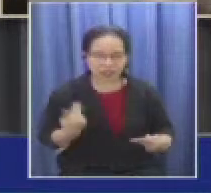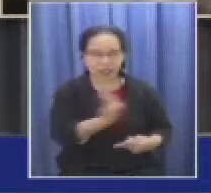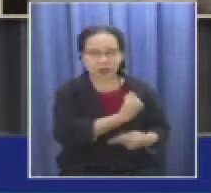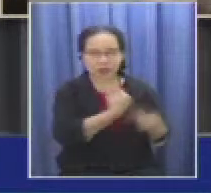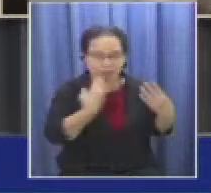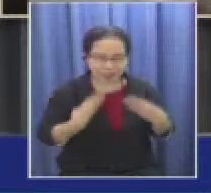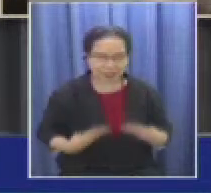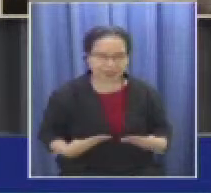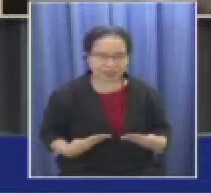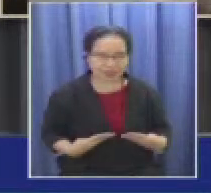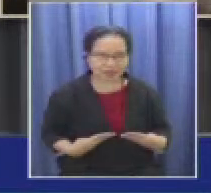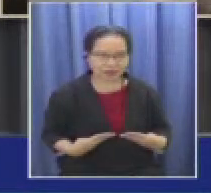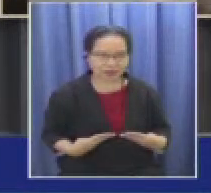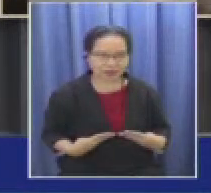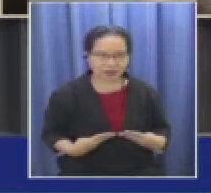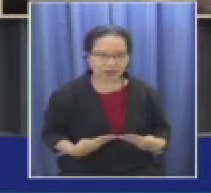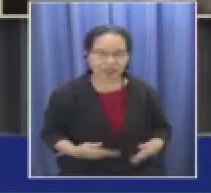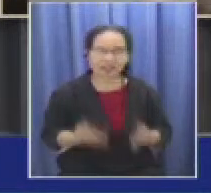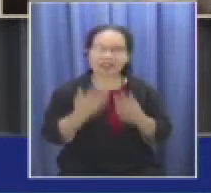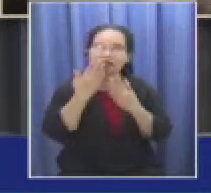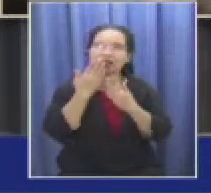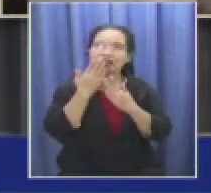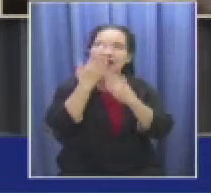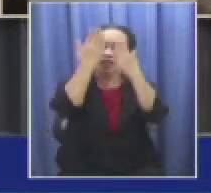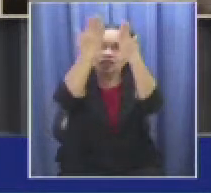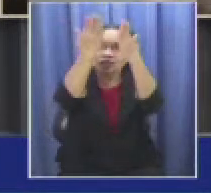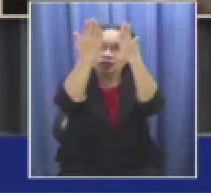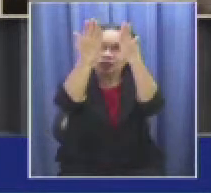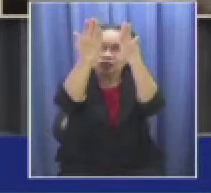a wɔde adom yɛni.